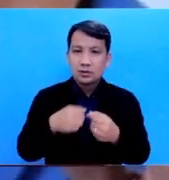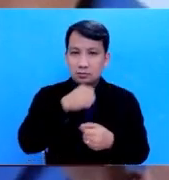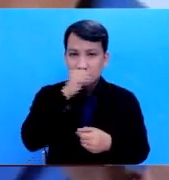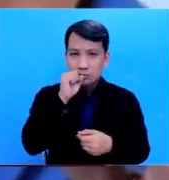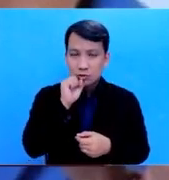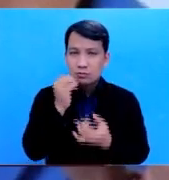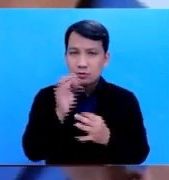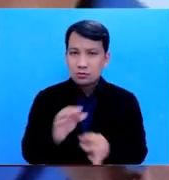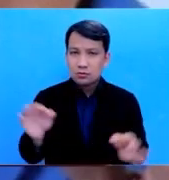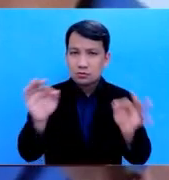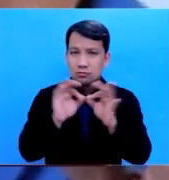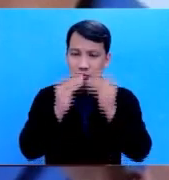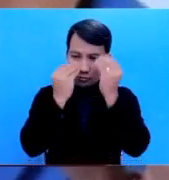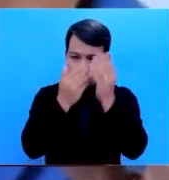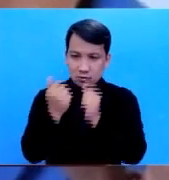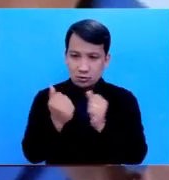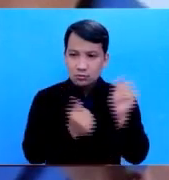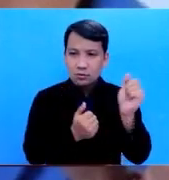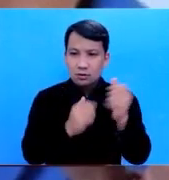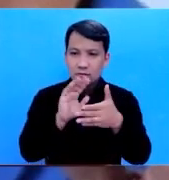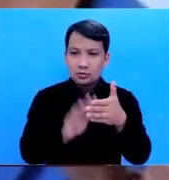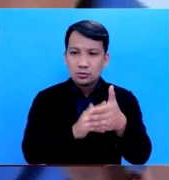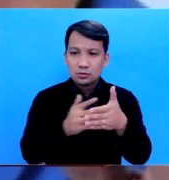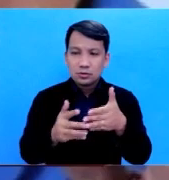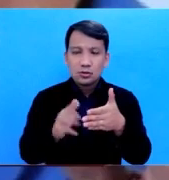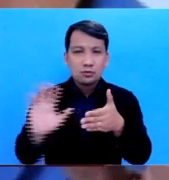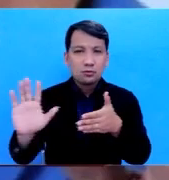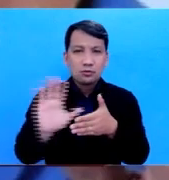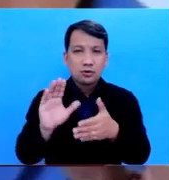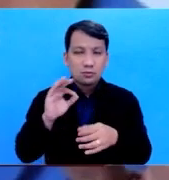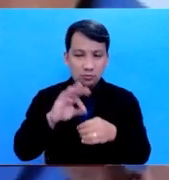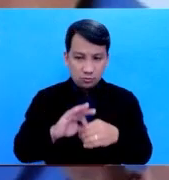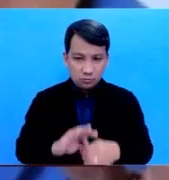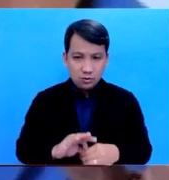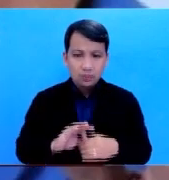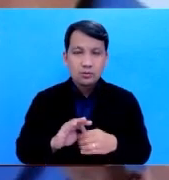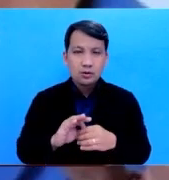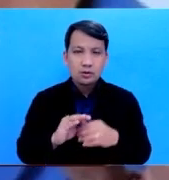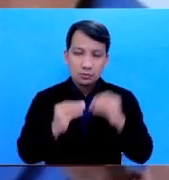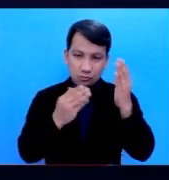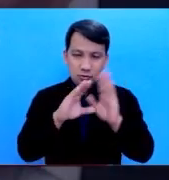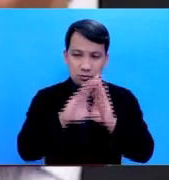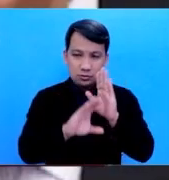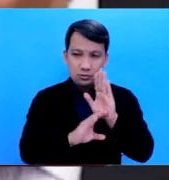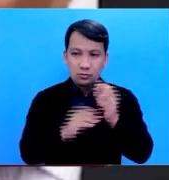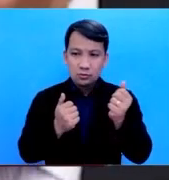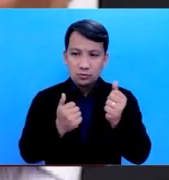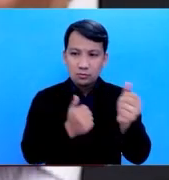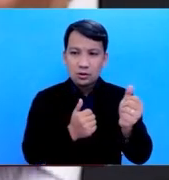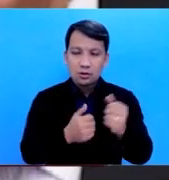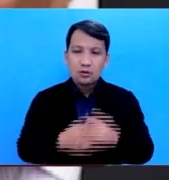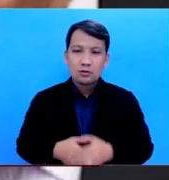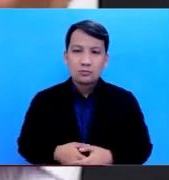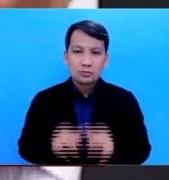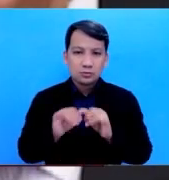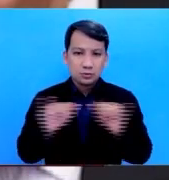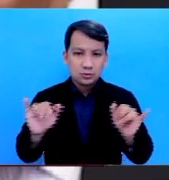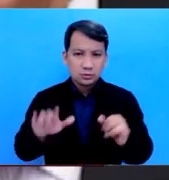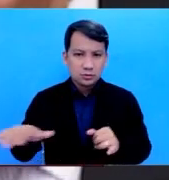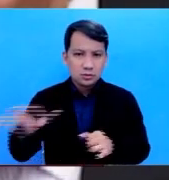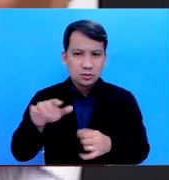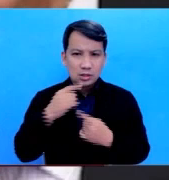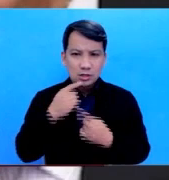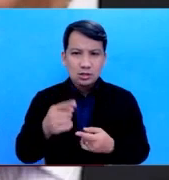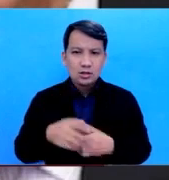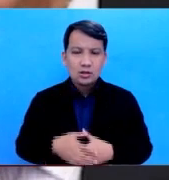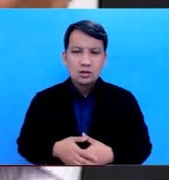kailangan nilang sundin ang nakasaad na schedule ng canvassing ng mga boto alinsunod sa konstitusyon. Maging sa Senate Minority Leader Franklin